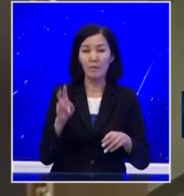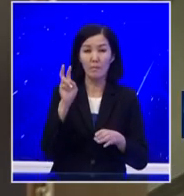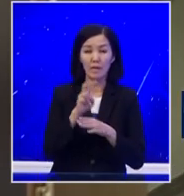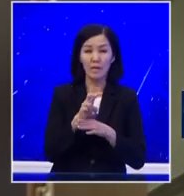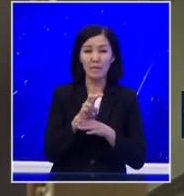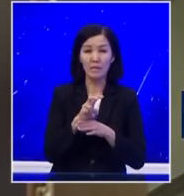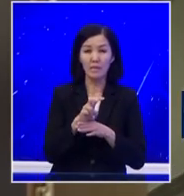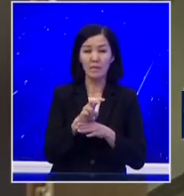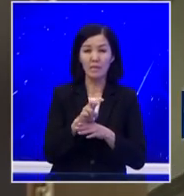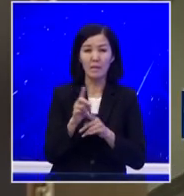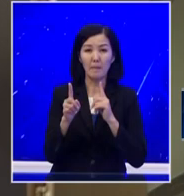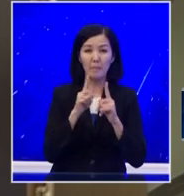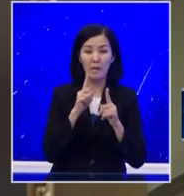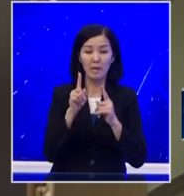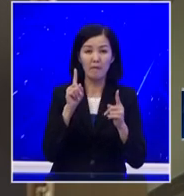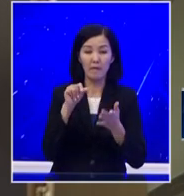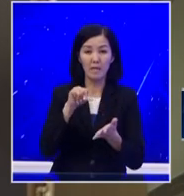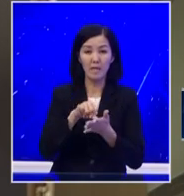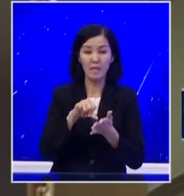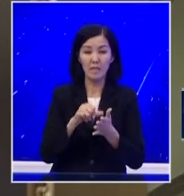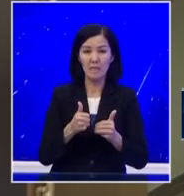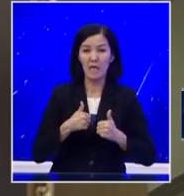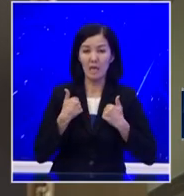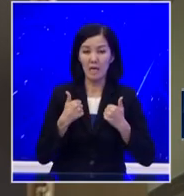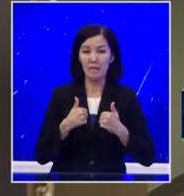на брифинге и старались